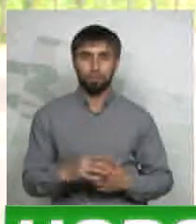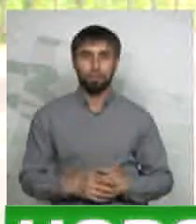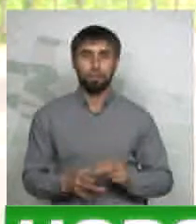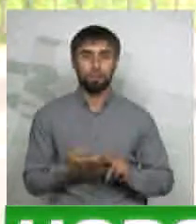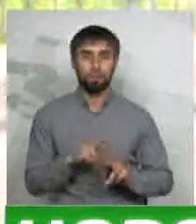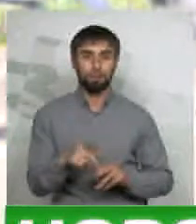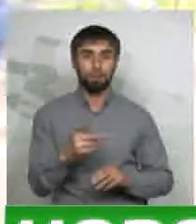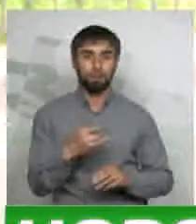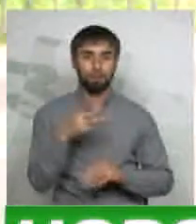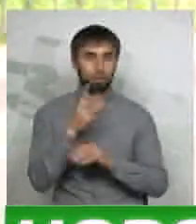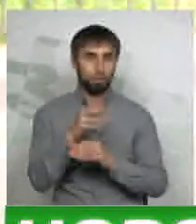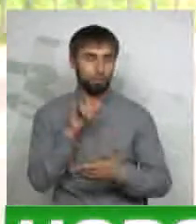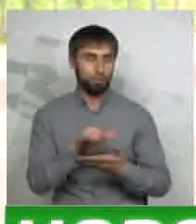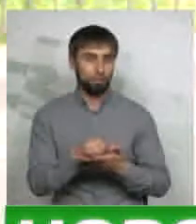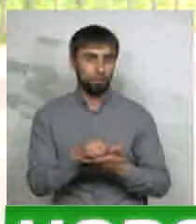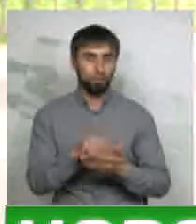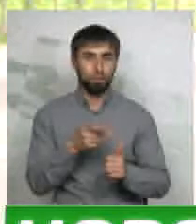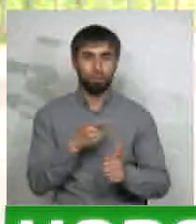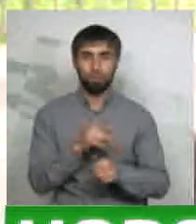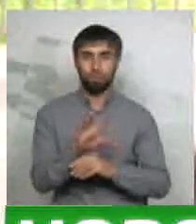Я камень делала у улица.